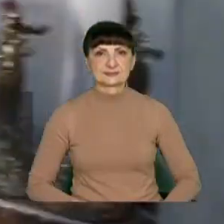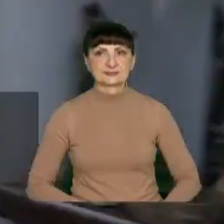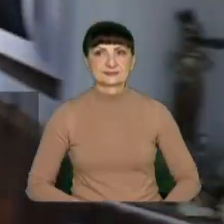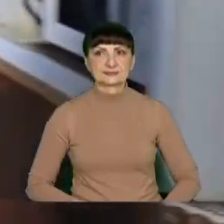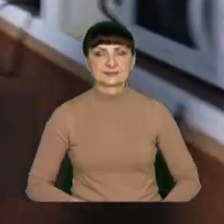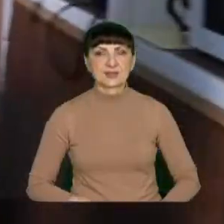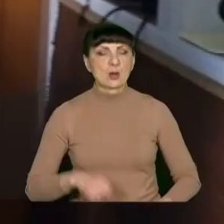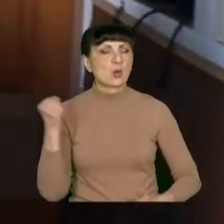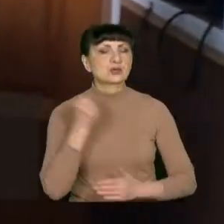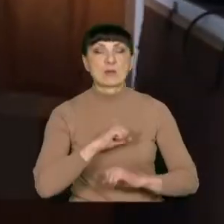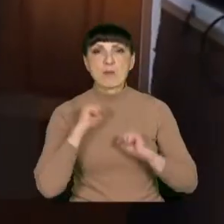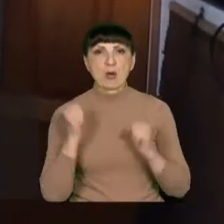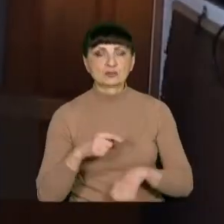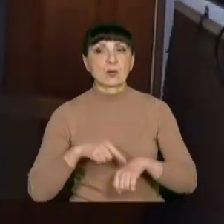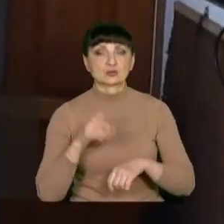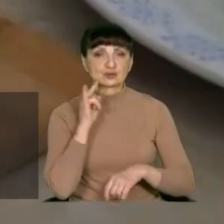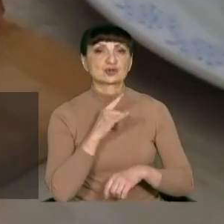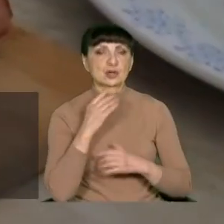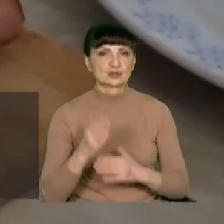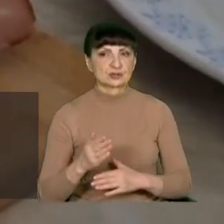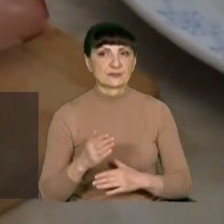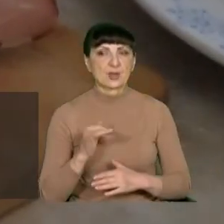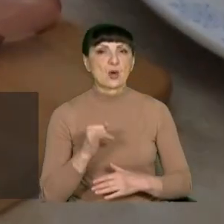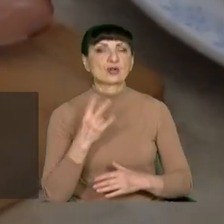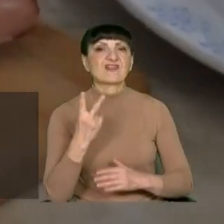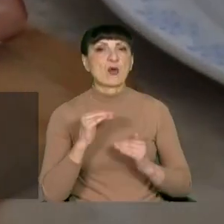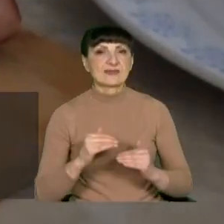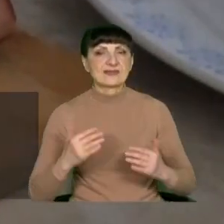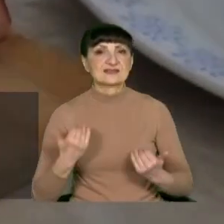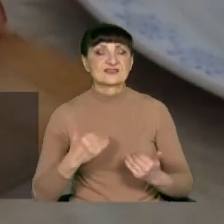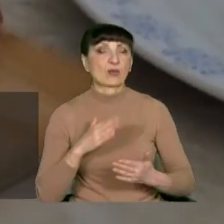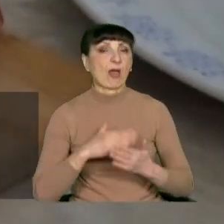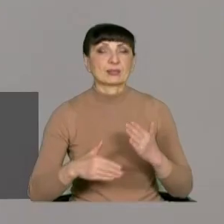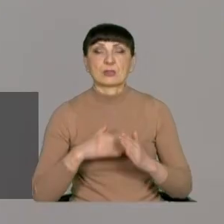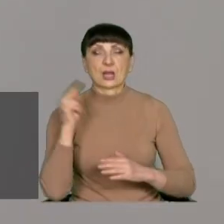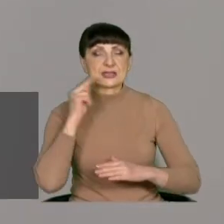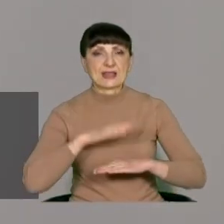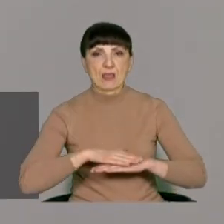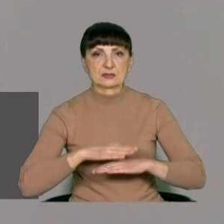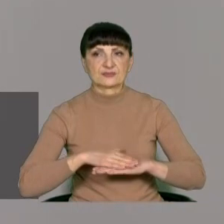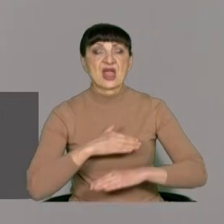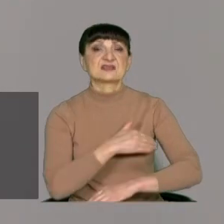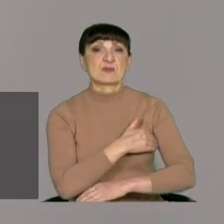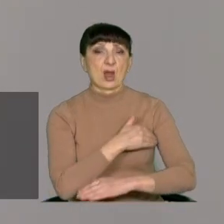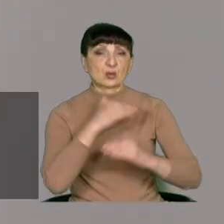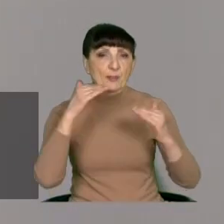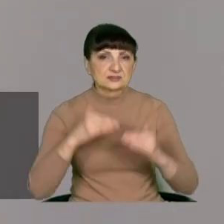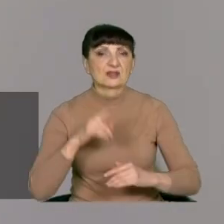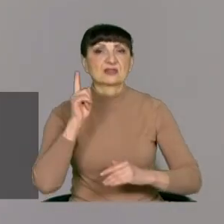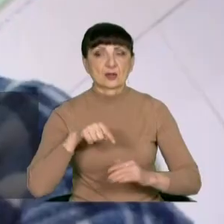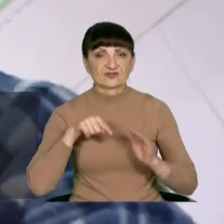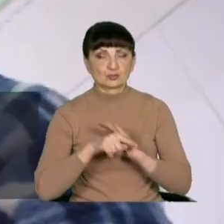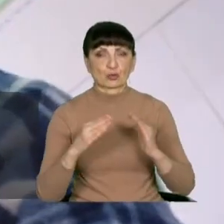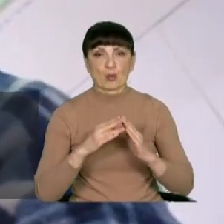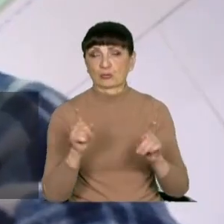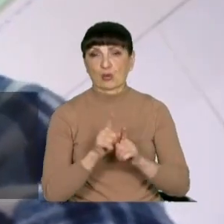Удар мороза, как и все, почувствовала Марина Грибанова. У двух ее детей сегодня отменили занятия. Вместе с температурой на улице опустился и столбик термометра